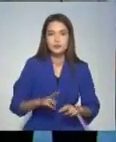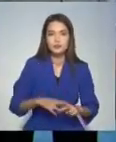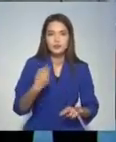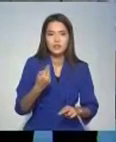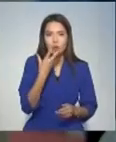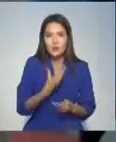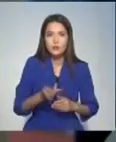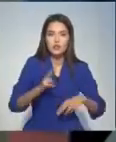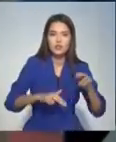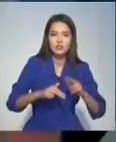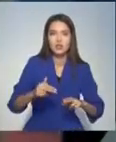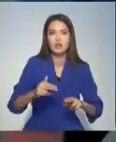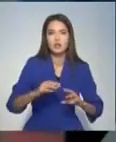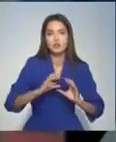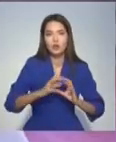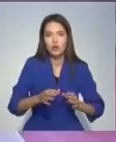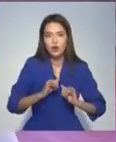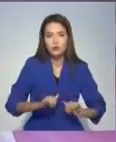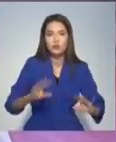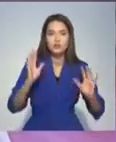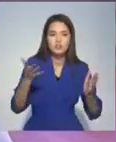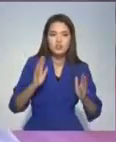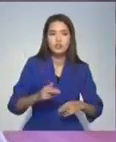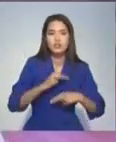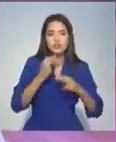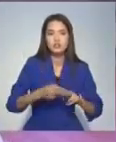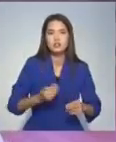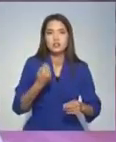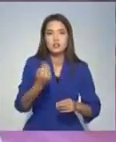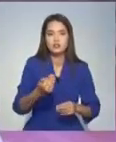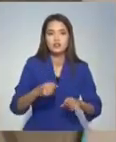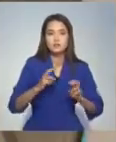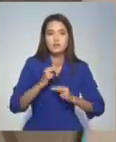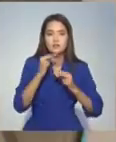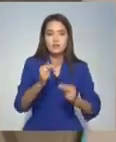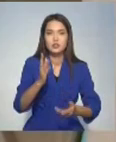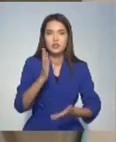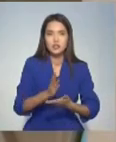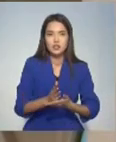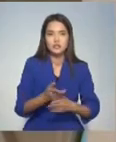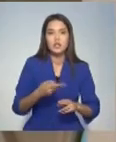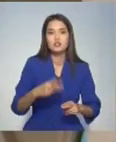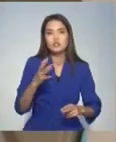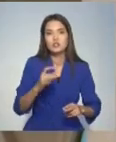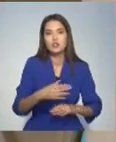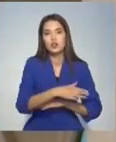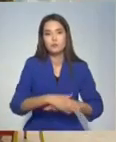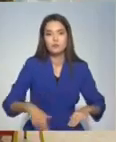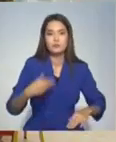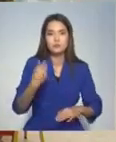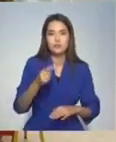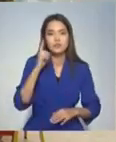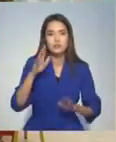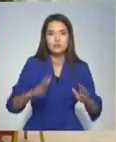шалған Әулиекөл ауданының жағдайын білу үшін сіздерге ең алдымен келіп отырмыз. Бұдан соң штаб мүшелері Қостанай жұртшылығымен